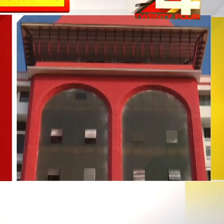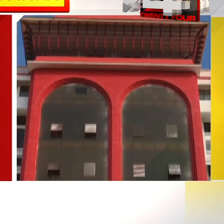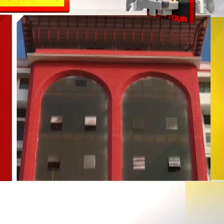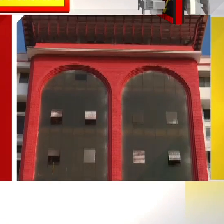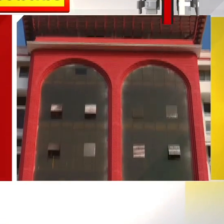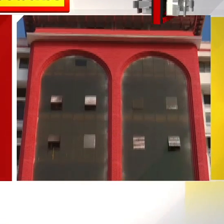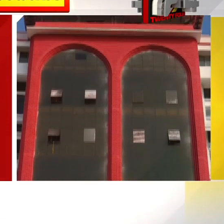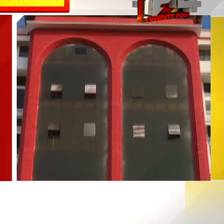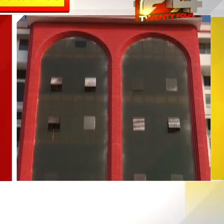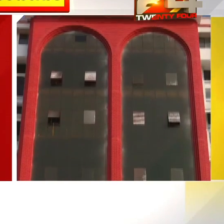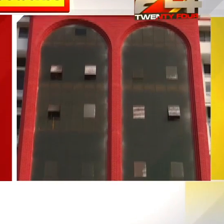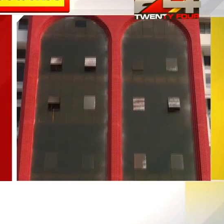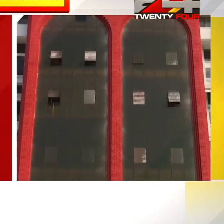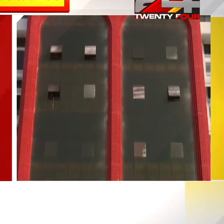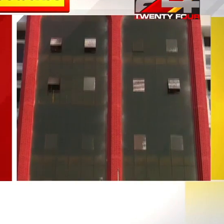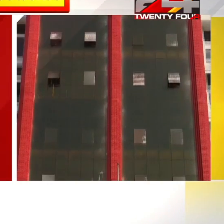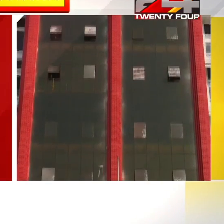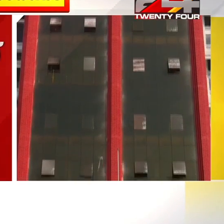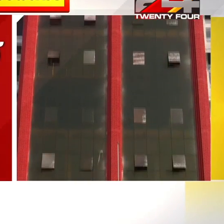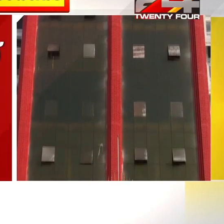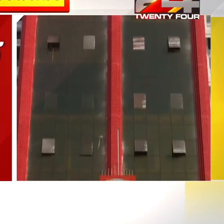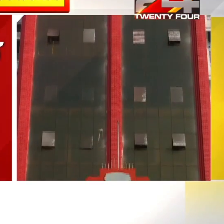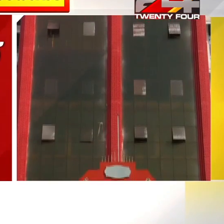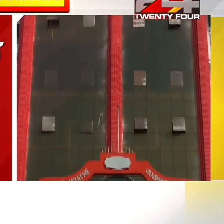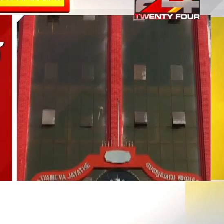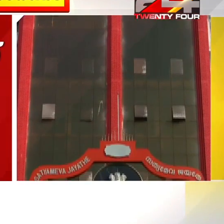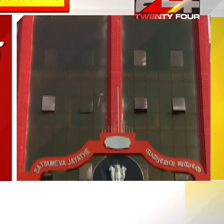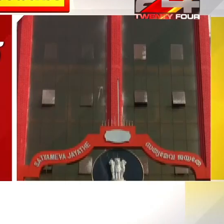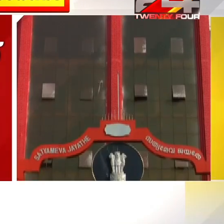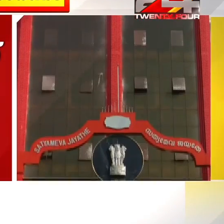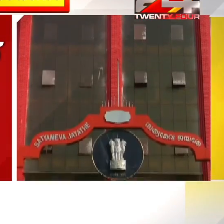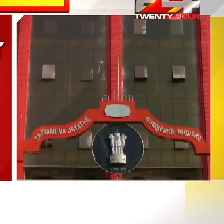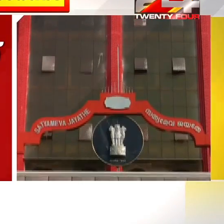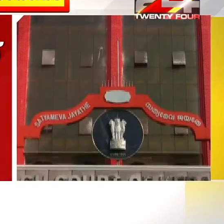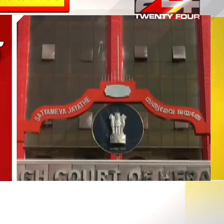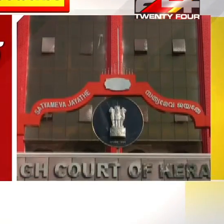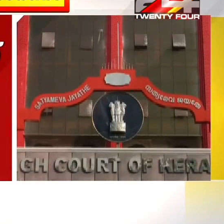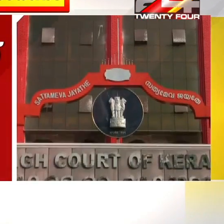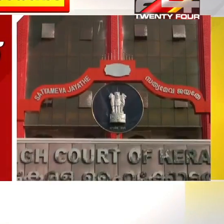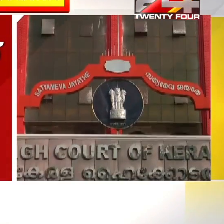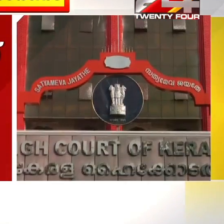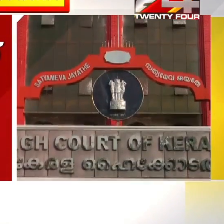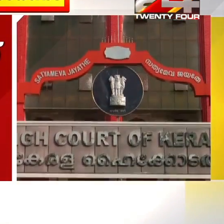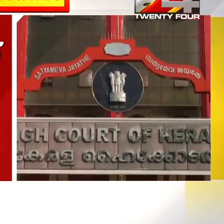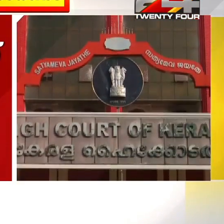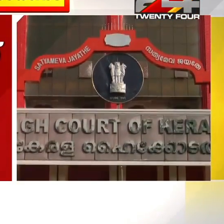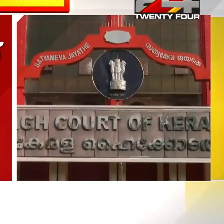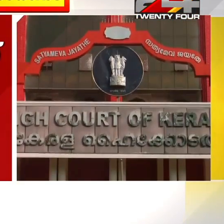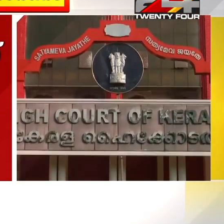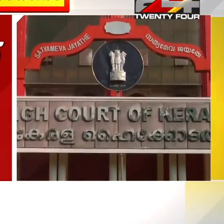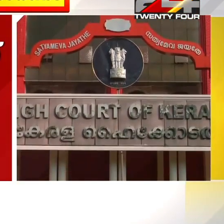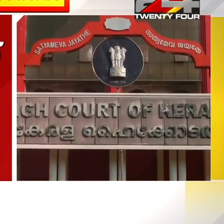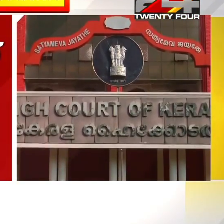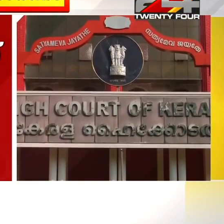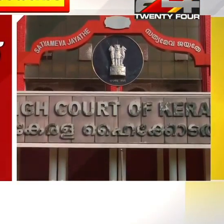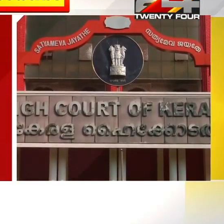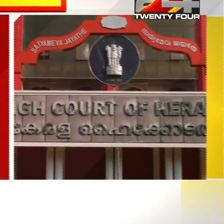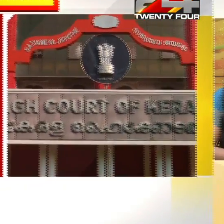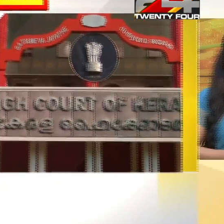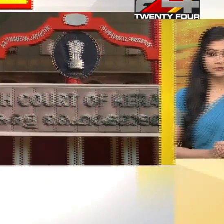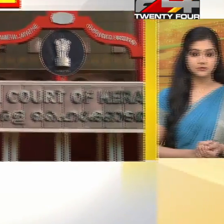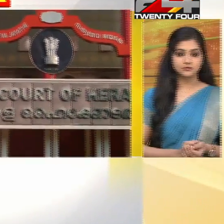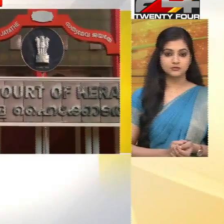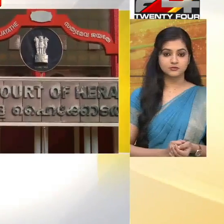സ്ഥാപിച്ച കൊടിതോരണങ്ങളുടെ വിശദാംശങ്ങൾ കൈമാറാത്തതിലാണ് കോർപ്പറേഷൻ സെക്രട്ടറിക്ക് നേരെ വിമർശനം. ഇക്കാര്യത്തിൽ ഹൈക്കോടതിക്ക് പ്രത്യേക താൽപര്യങ്ങളില്ല.